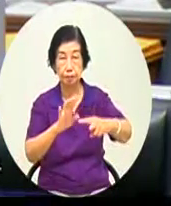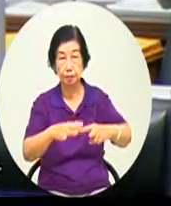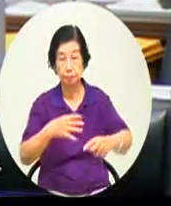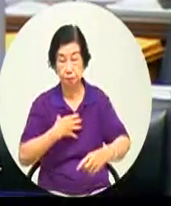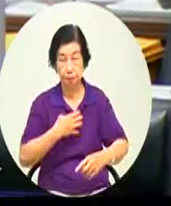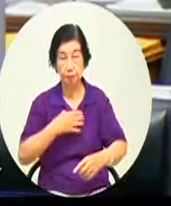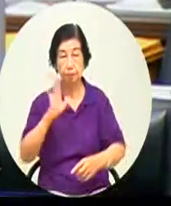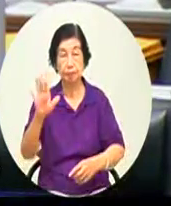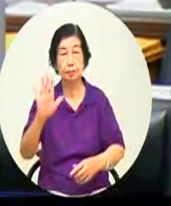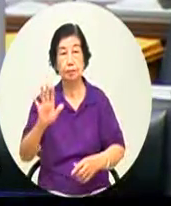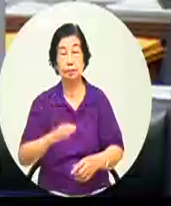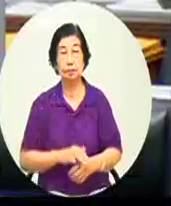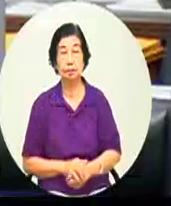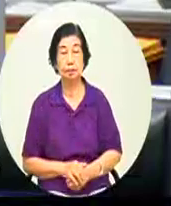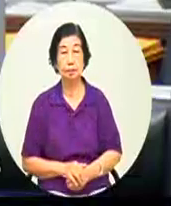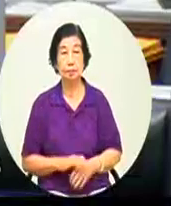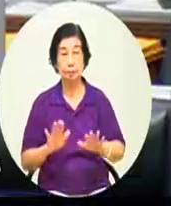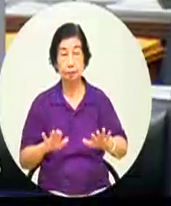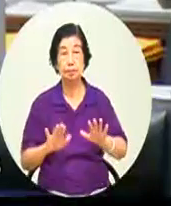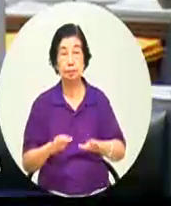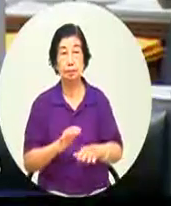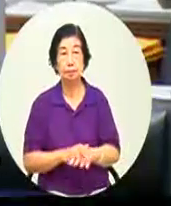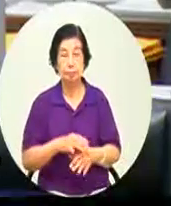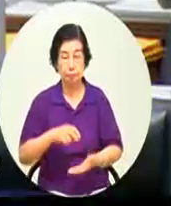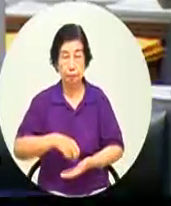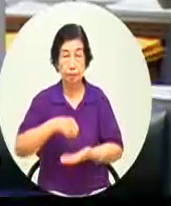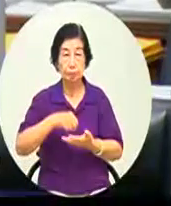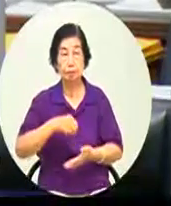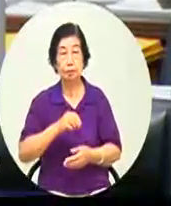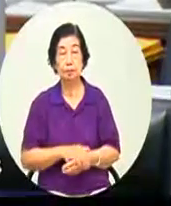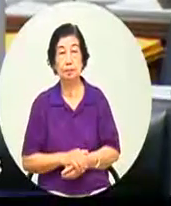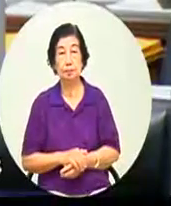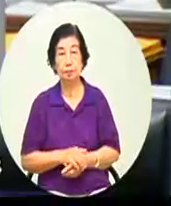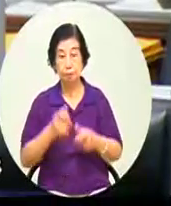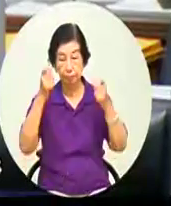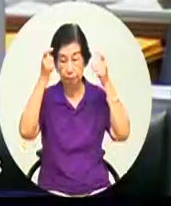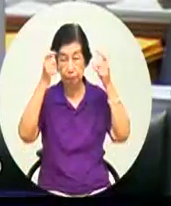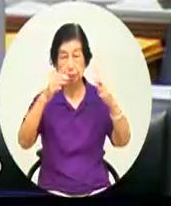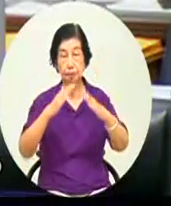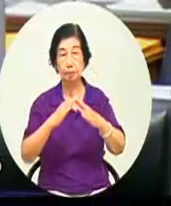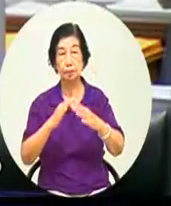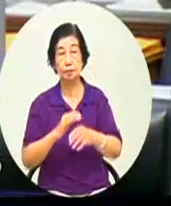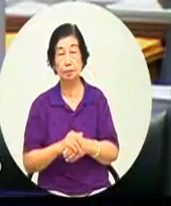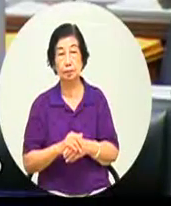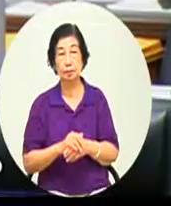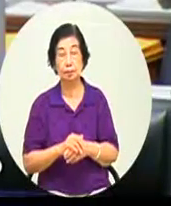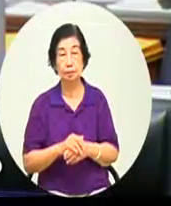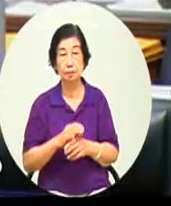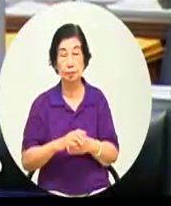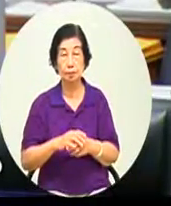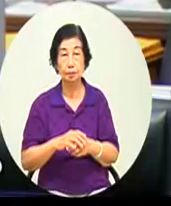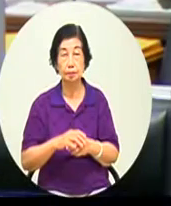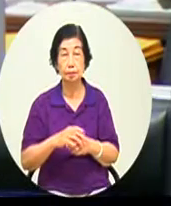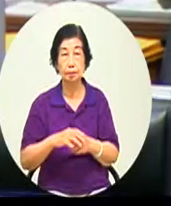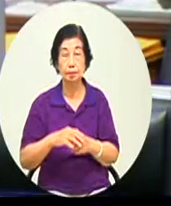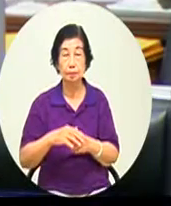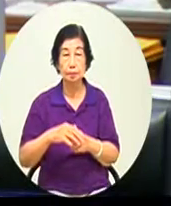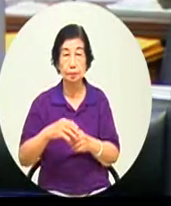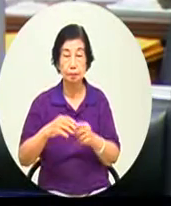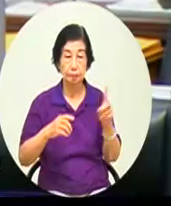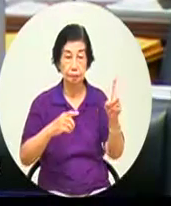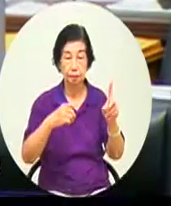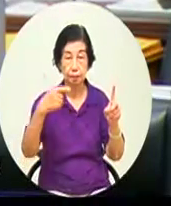天要提的就是说，其实我们都知道高雄市在上半年就有92个人就